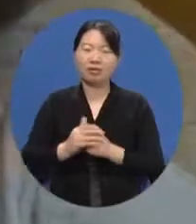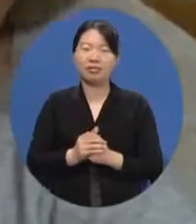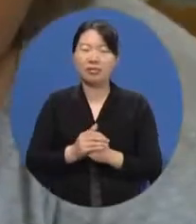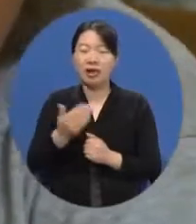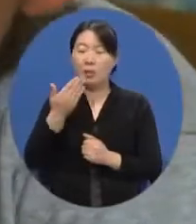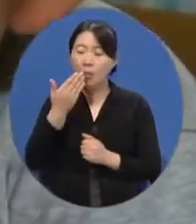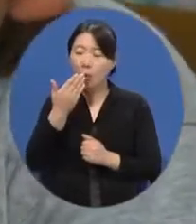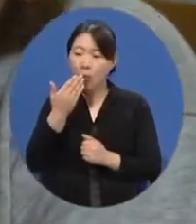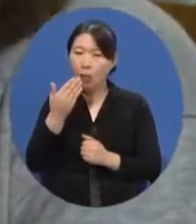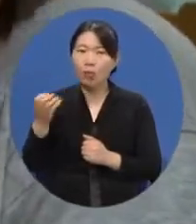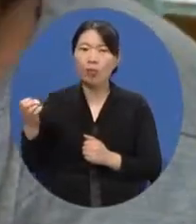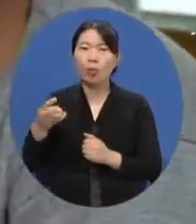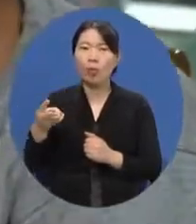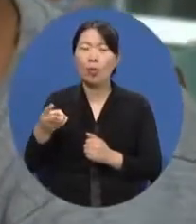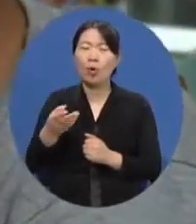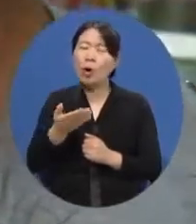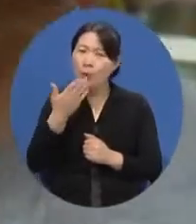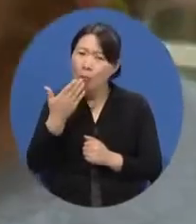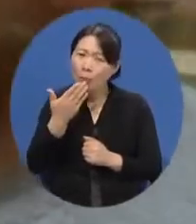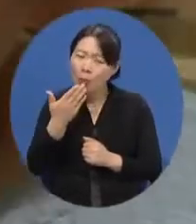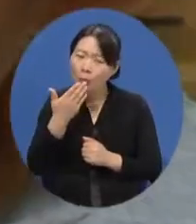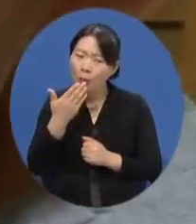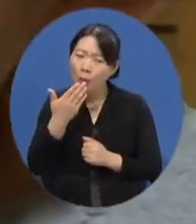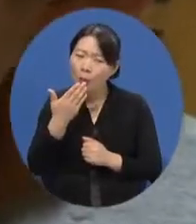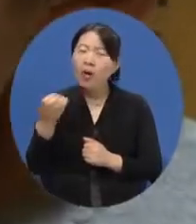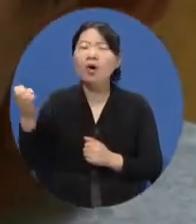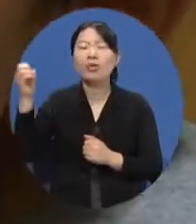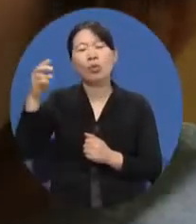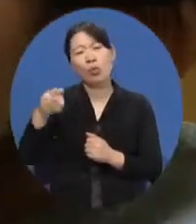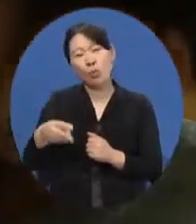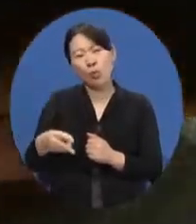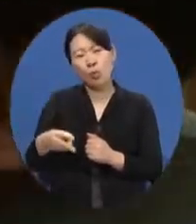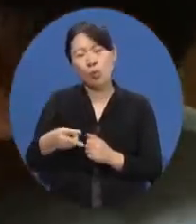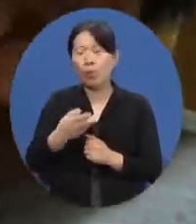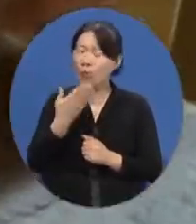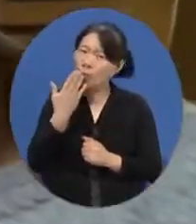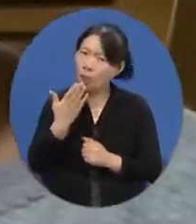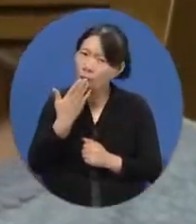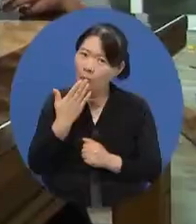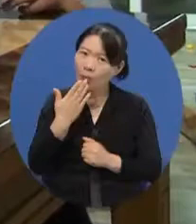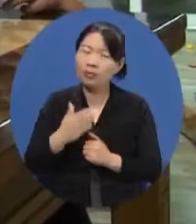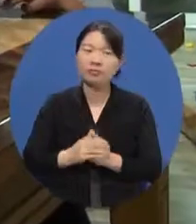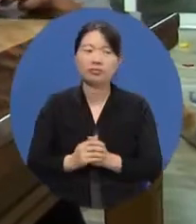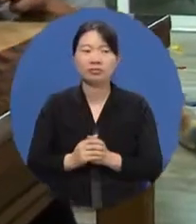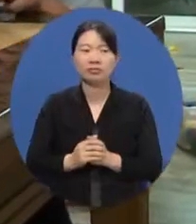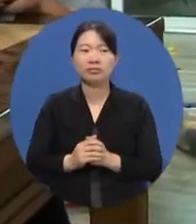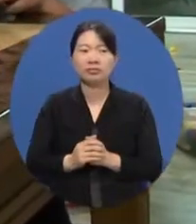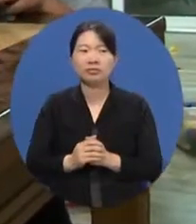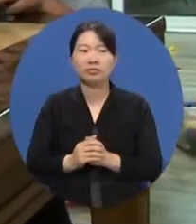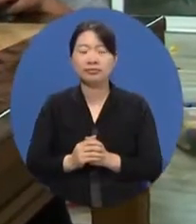먹고 먹고 또 먹고